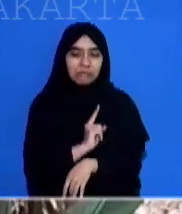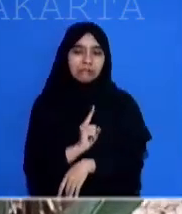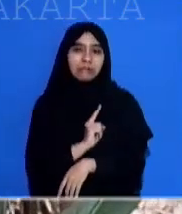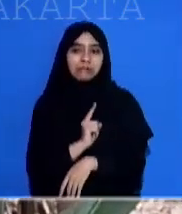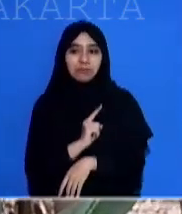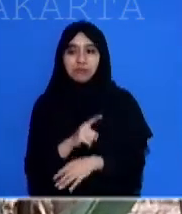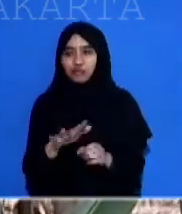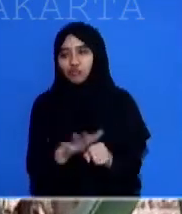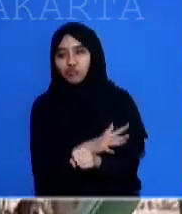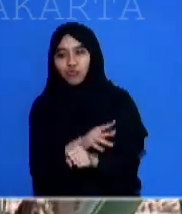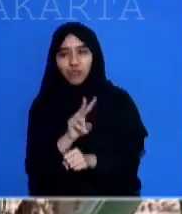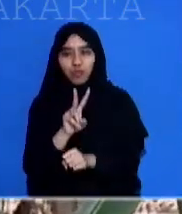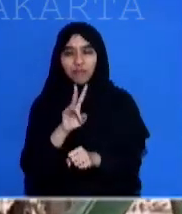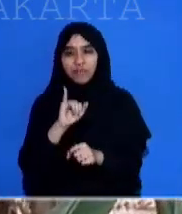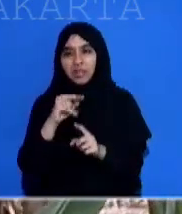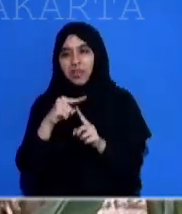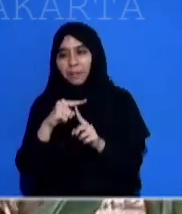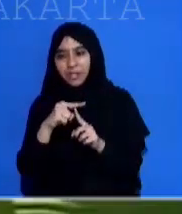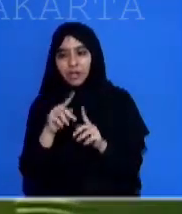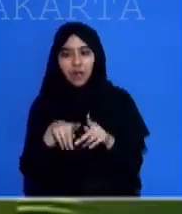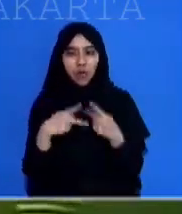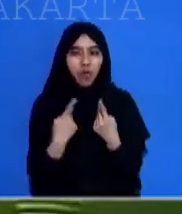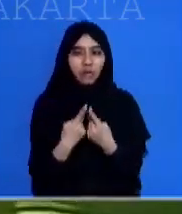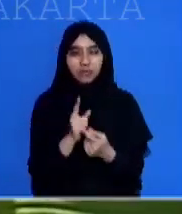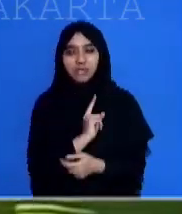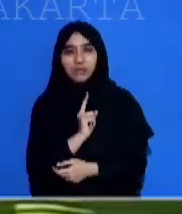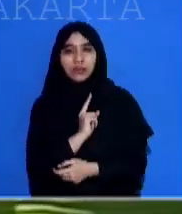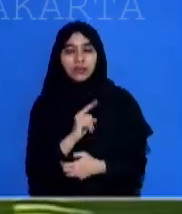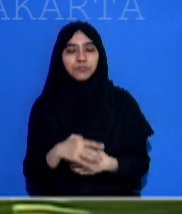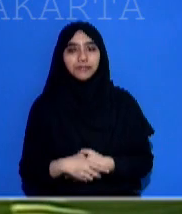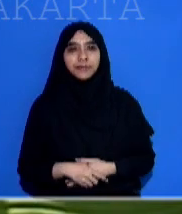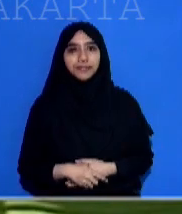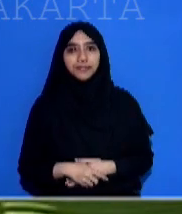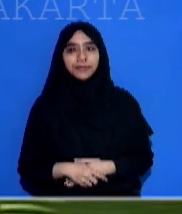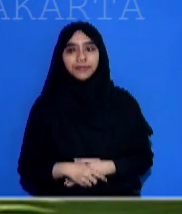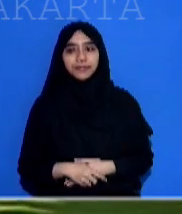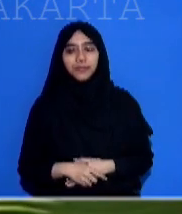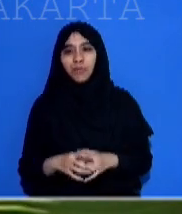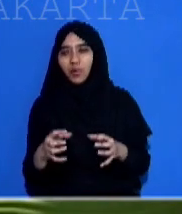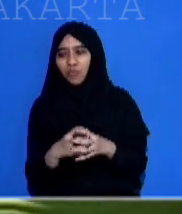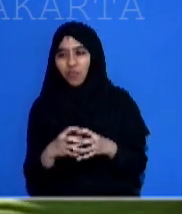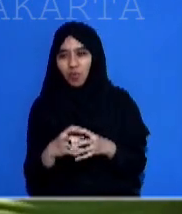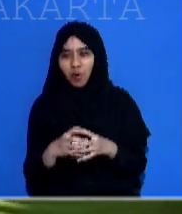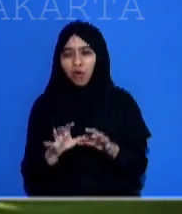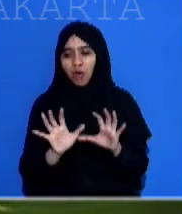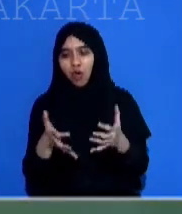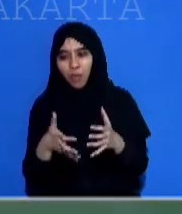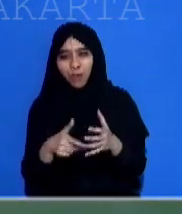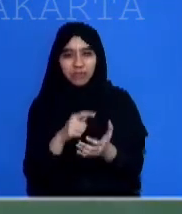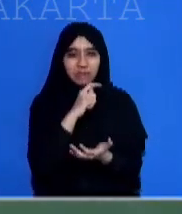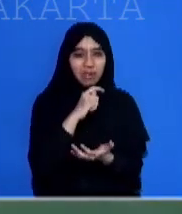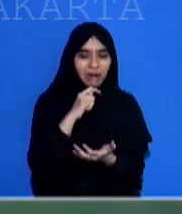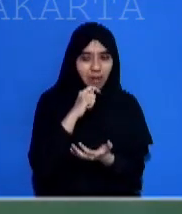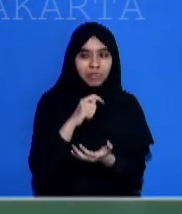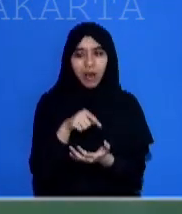ing saben dintenipun. Kepara pisang menika mujudaken setunggaling woh ingkang kathah dipun patosi dening bakul nyamian amargi